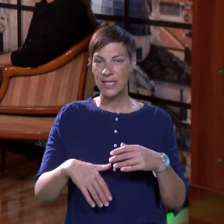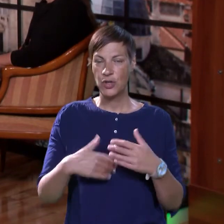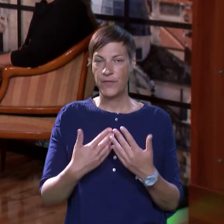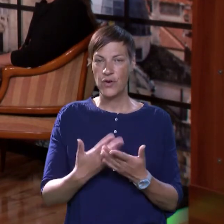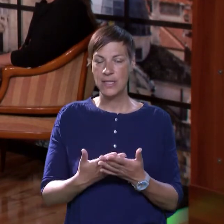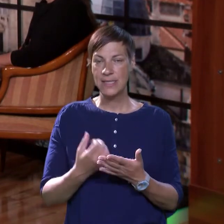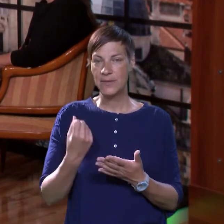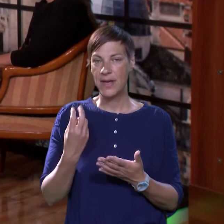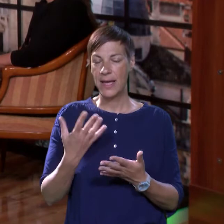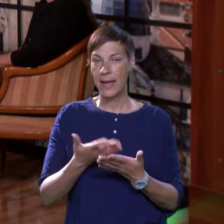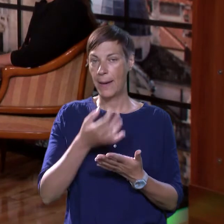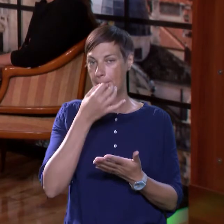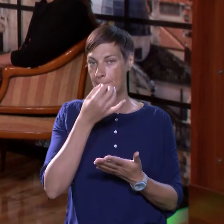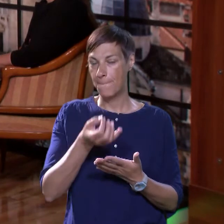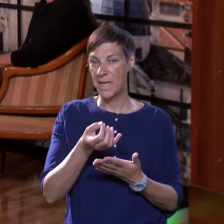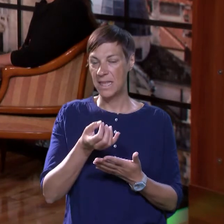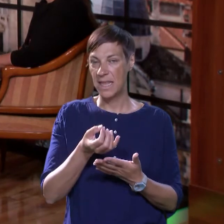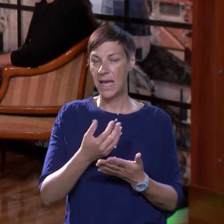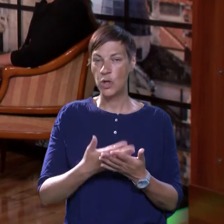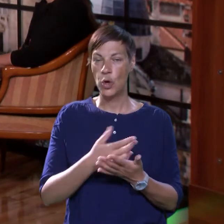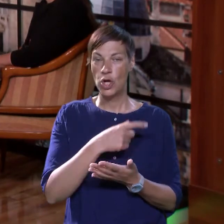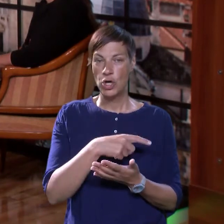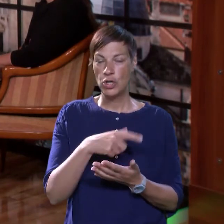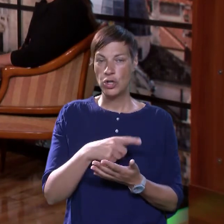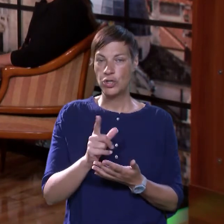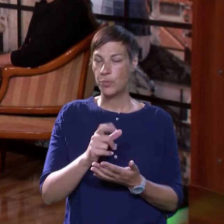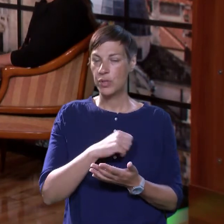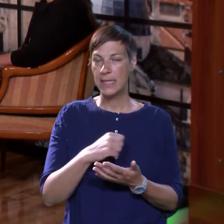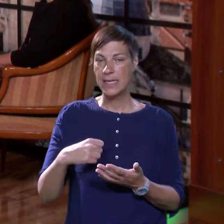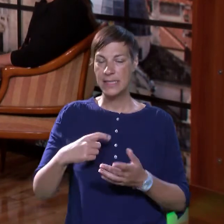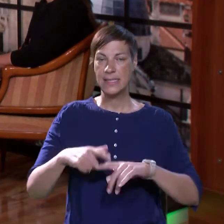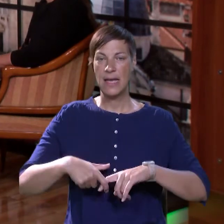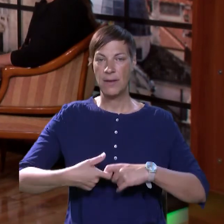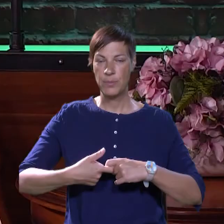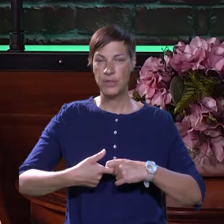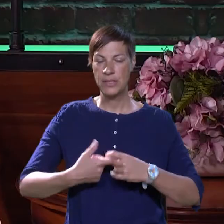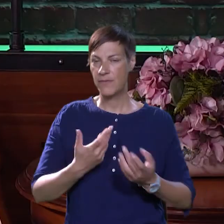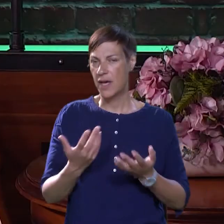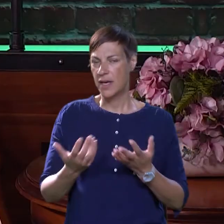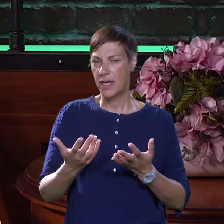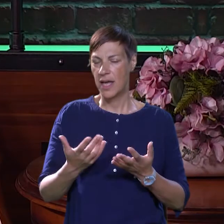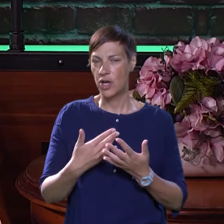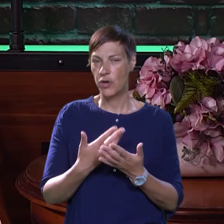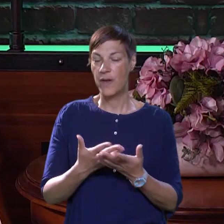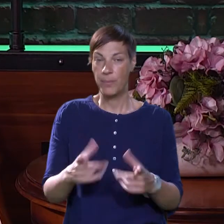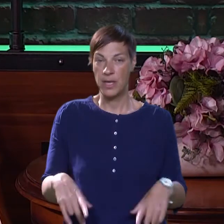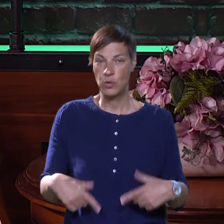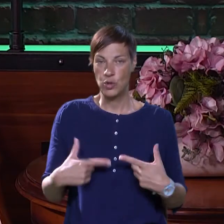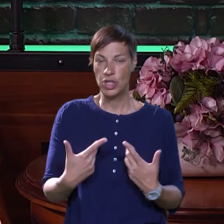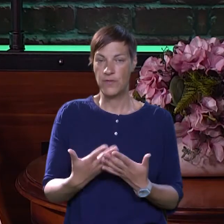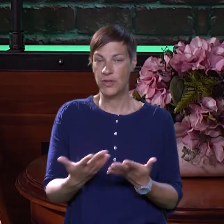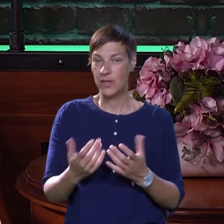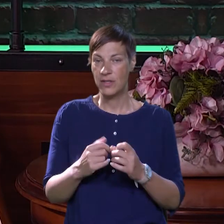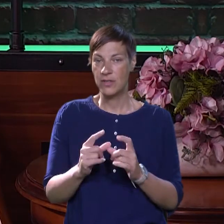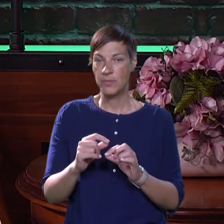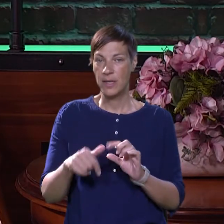Dakle, kad su pitali ispitanike, dakle, nije samo stvar kako vam je objektivno u životu, nego kako